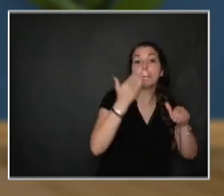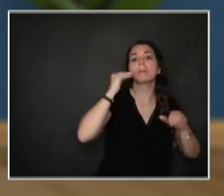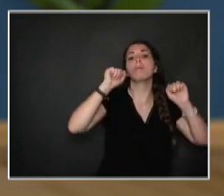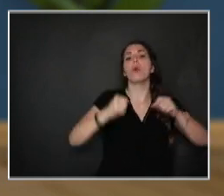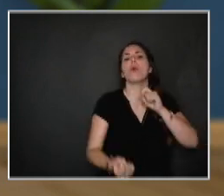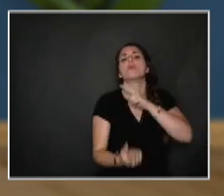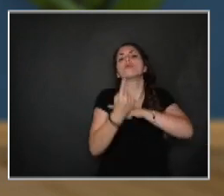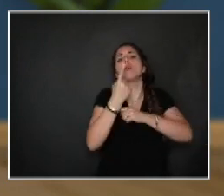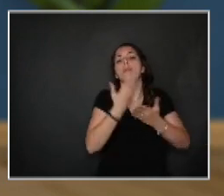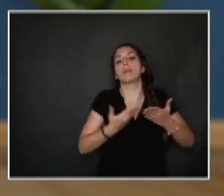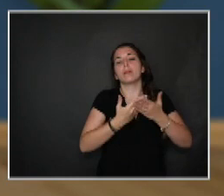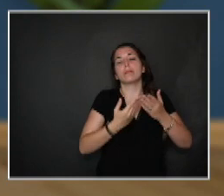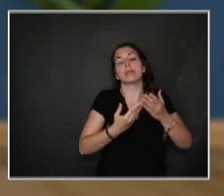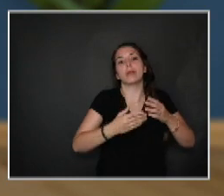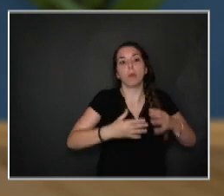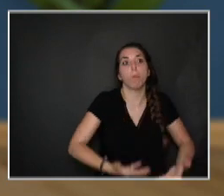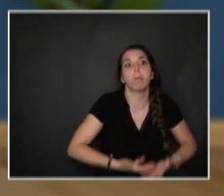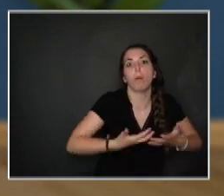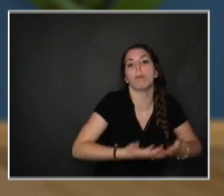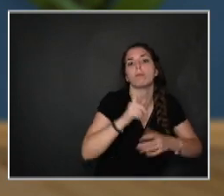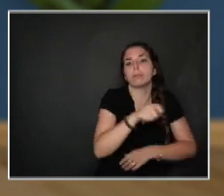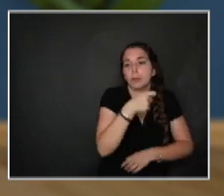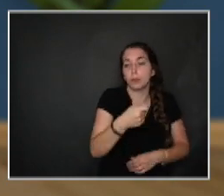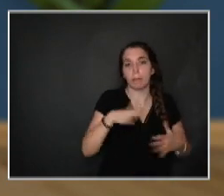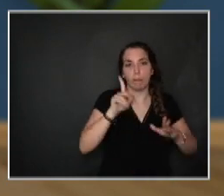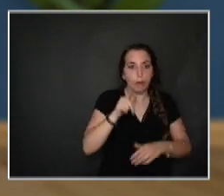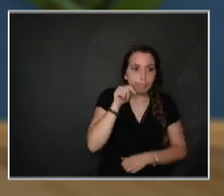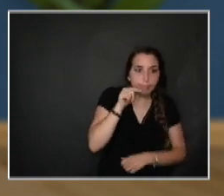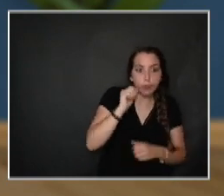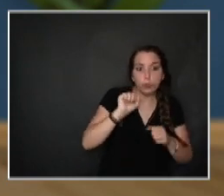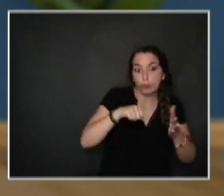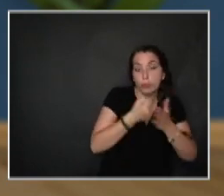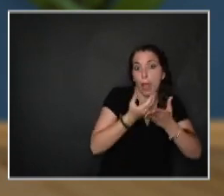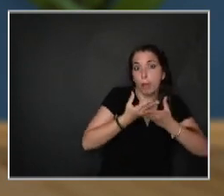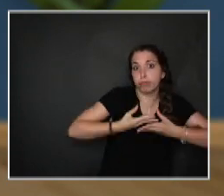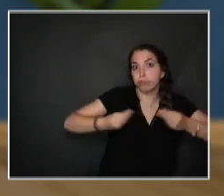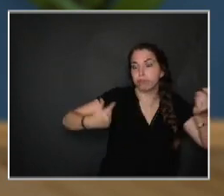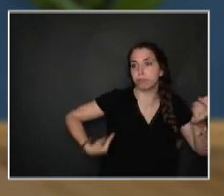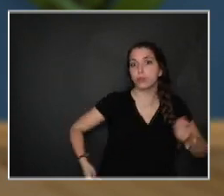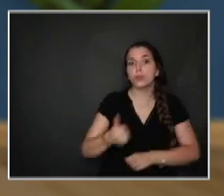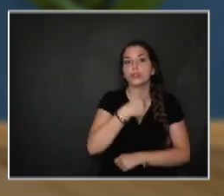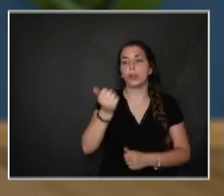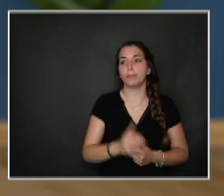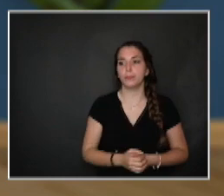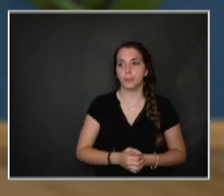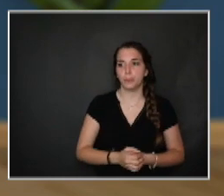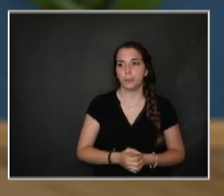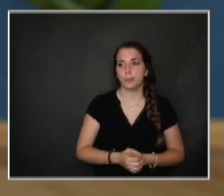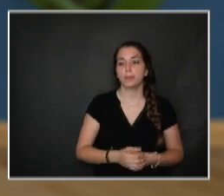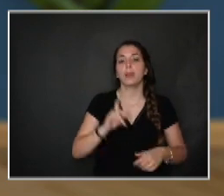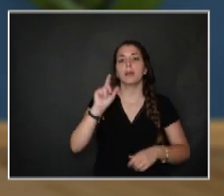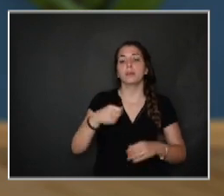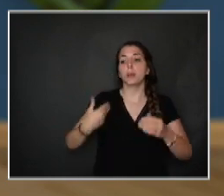ce sont des travailleurs de force, et essayez de tenir le choc jusqu'à ce que ça passe. Alors à ce stade-là, on ne préconise pas les ceintures